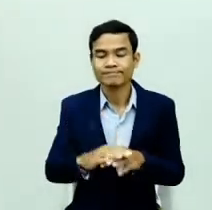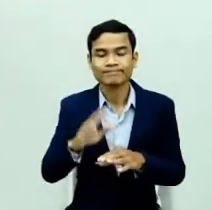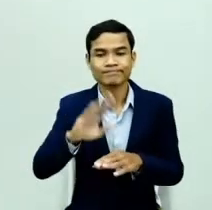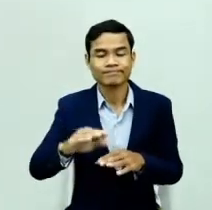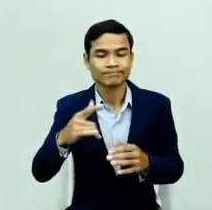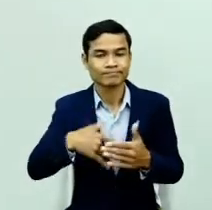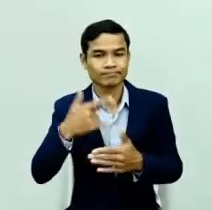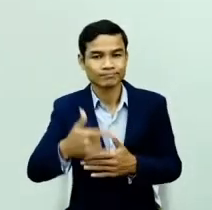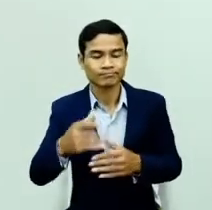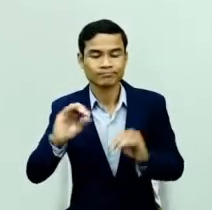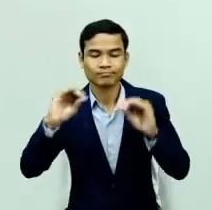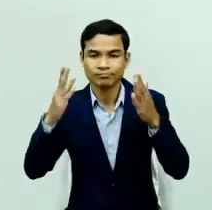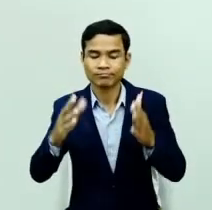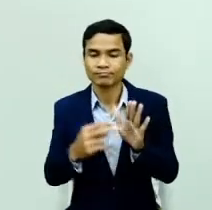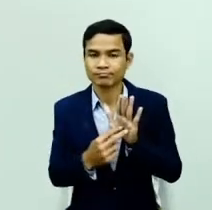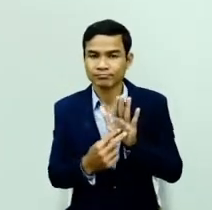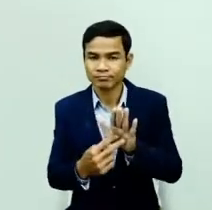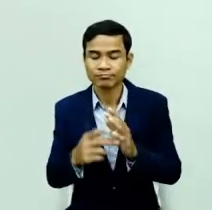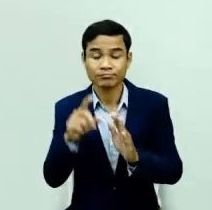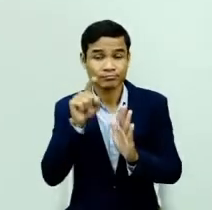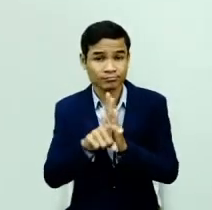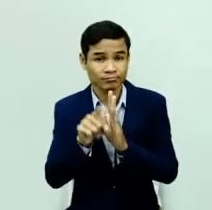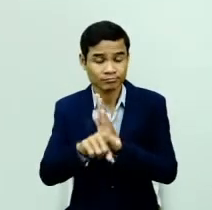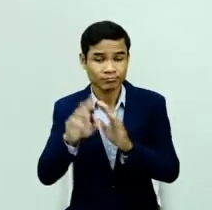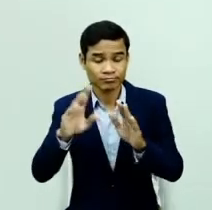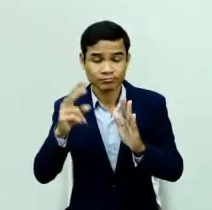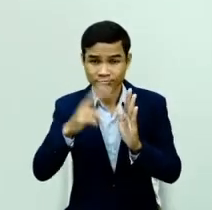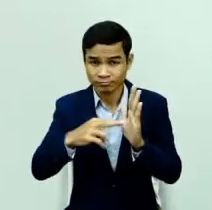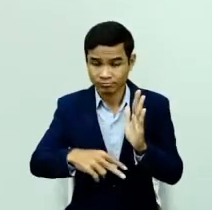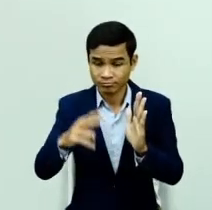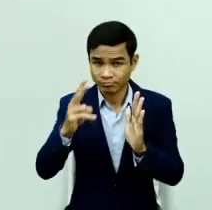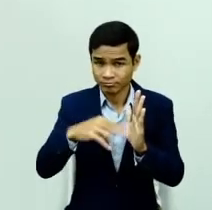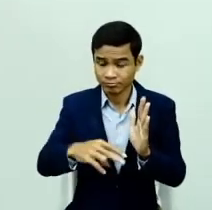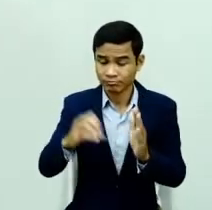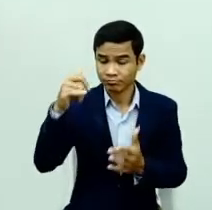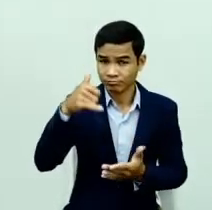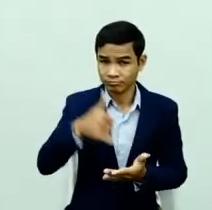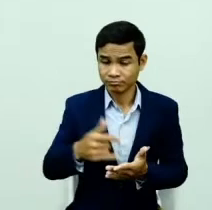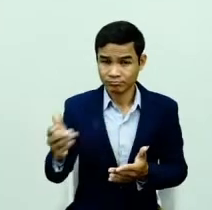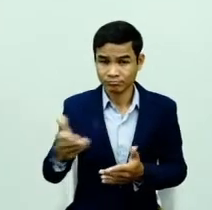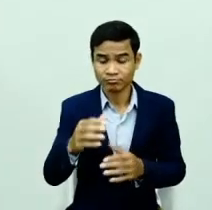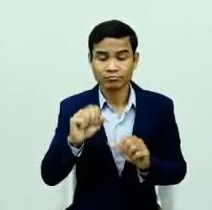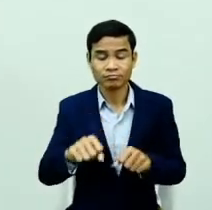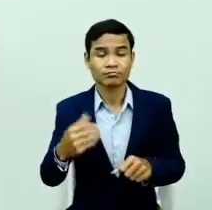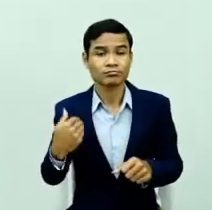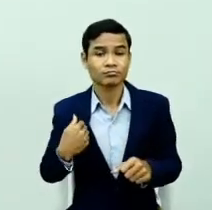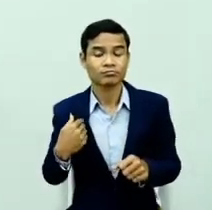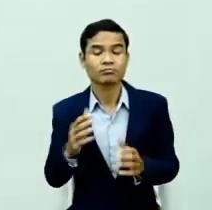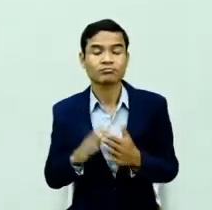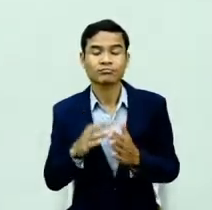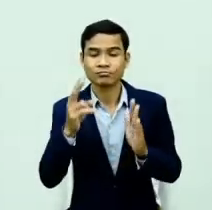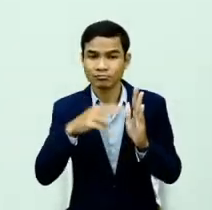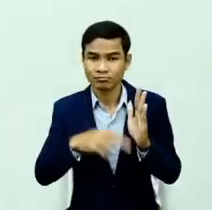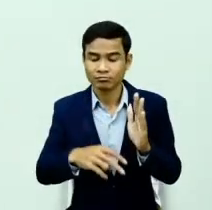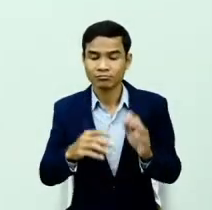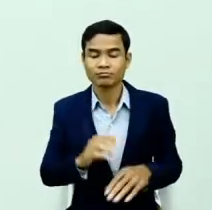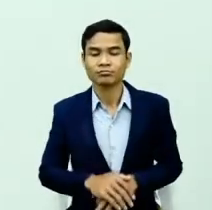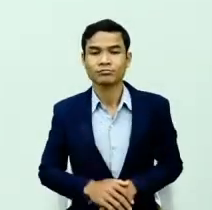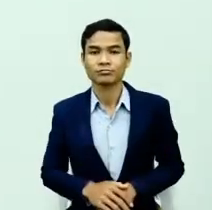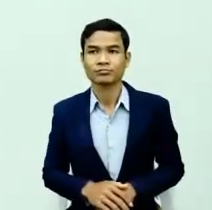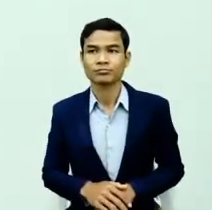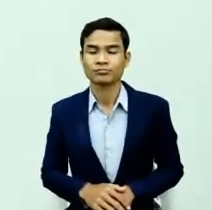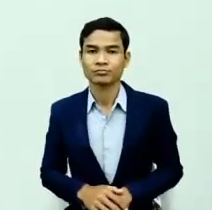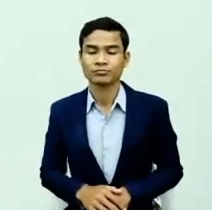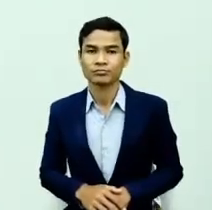tiết, cứ nè cừu nè bằng hai châm đoàn chương nè khá nốt át bọt ở bờ dân nè thằng ngày ní Chà, đại miếng châm đoàn chương thả